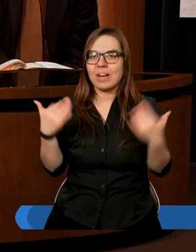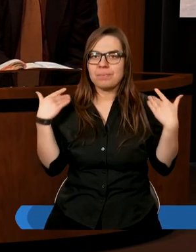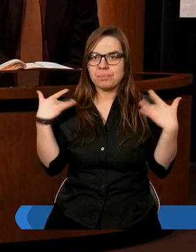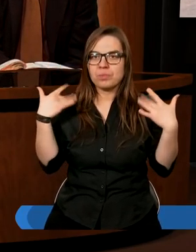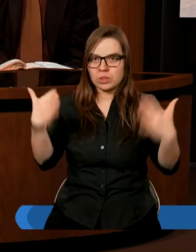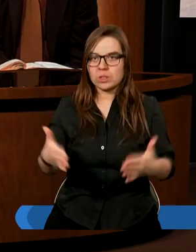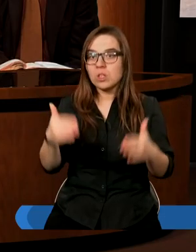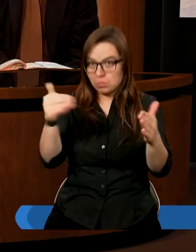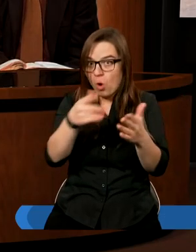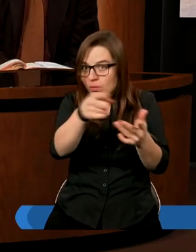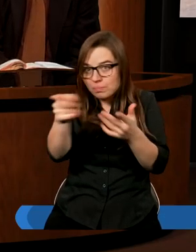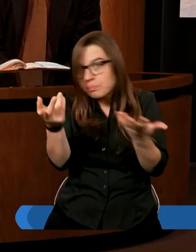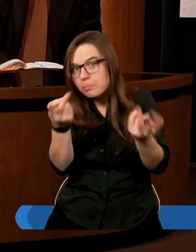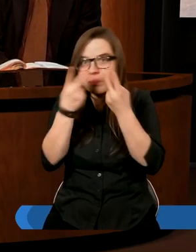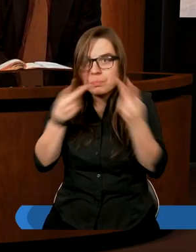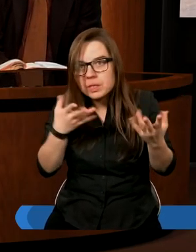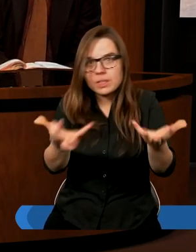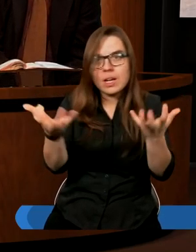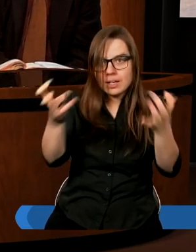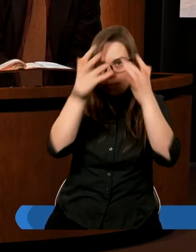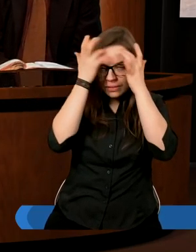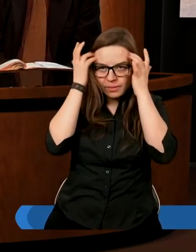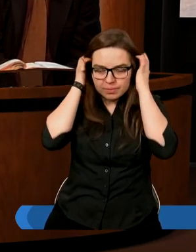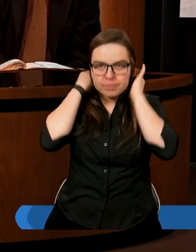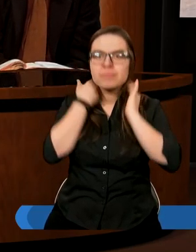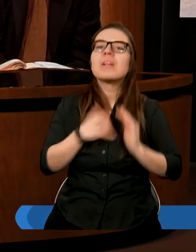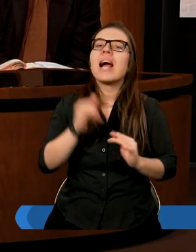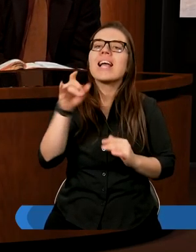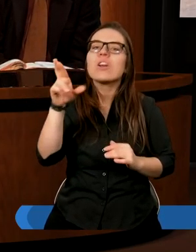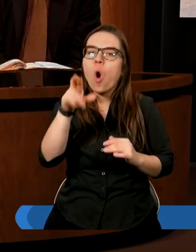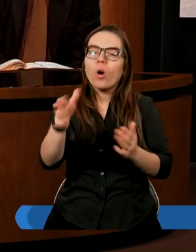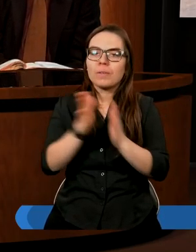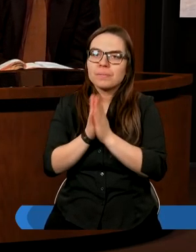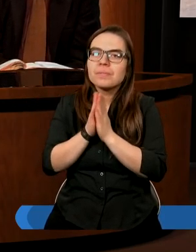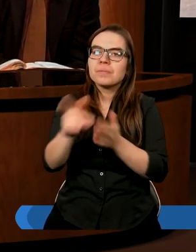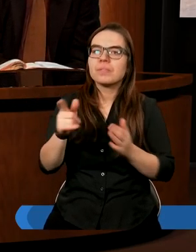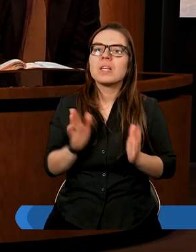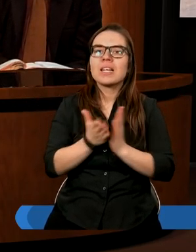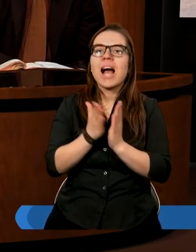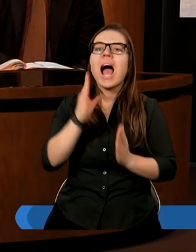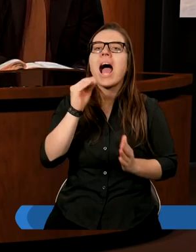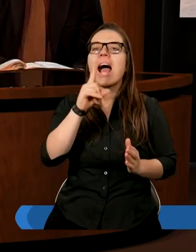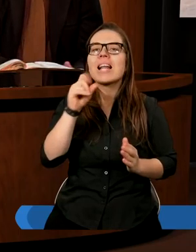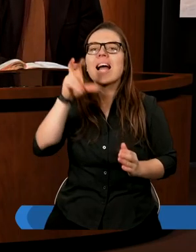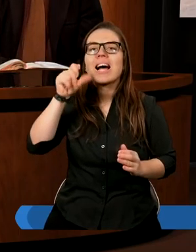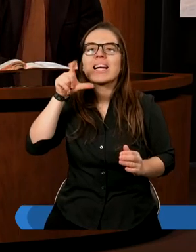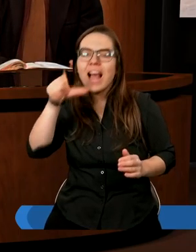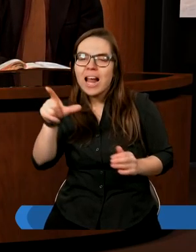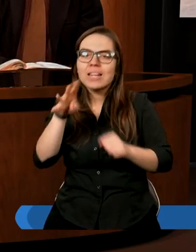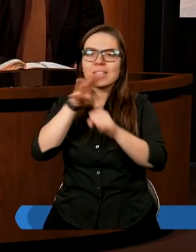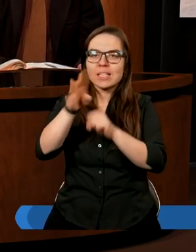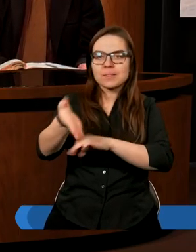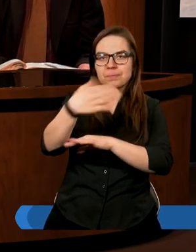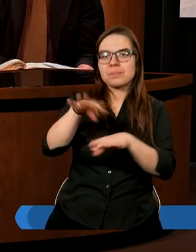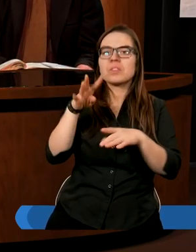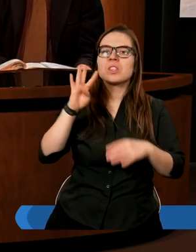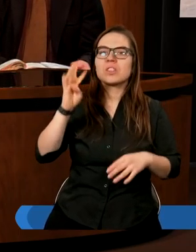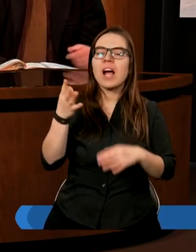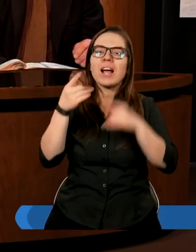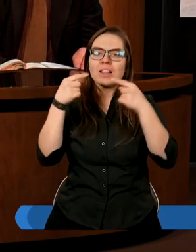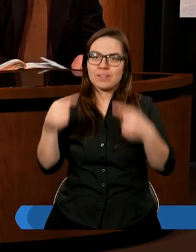Może ktoś przeczyta, może Igor, Księga Ezechiela 14 rozdział i